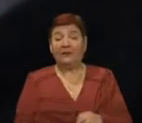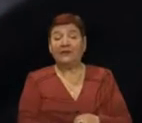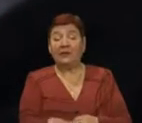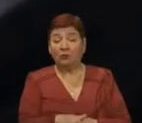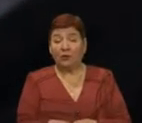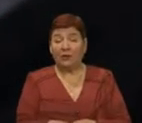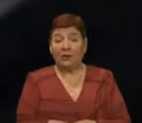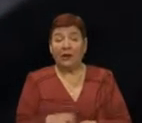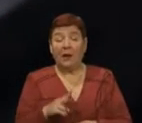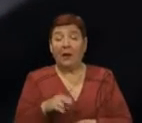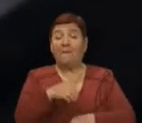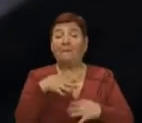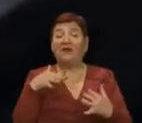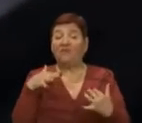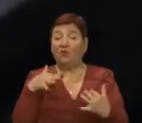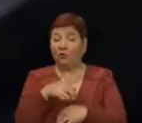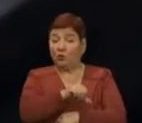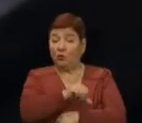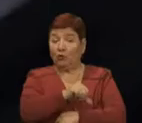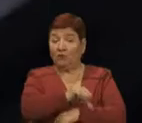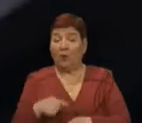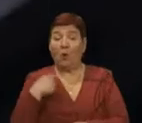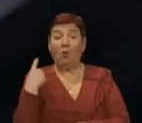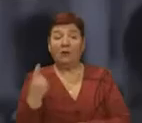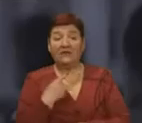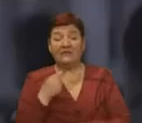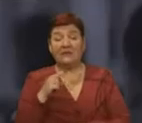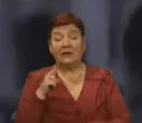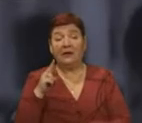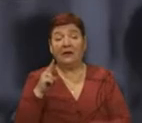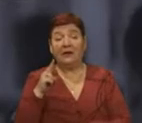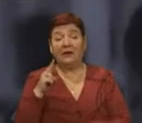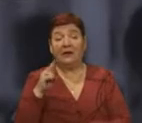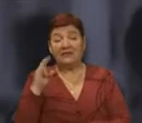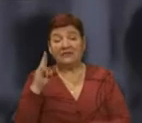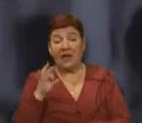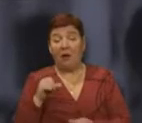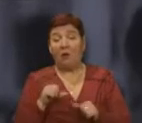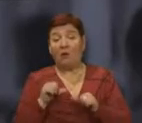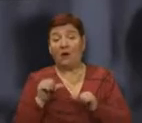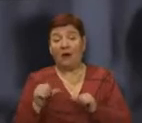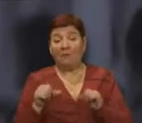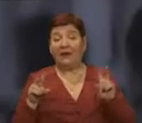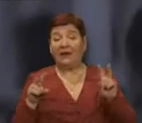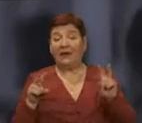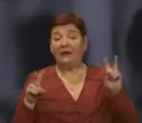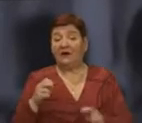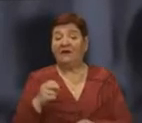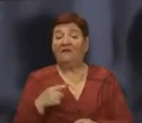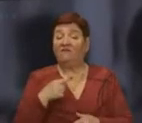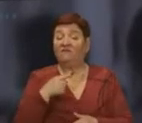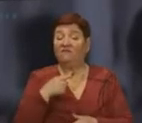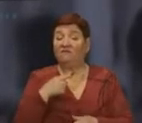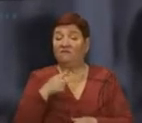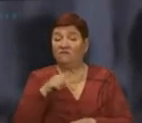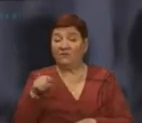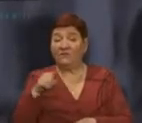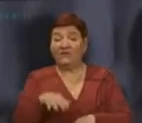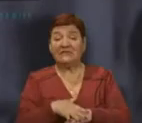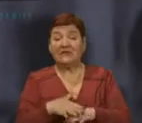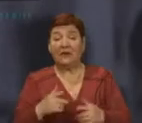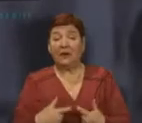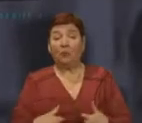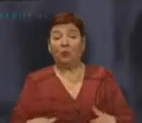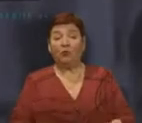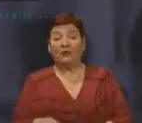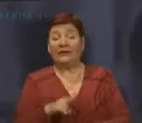це прифронтові області і це окремий тип, ще ми четвертий виділяємо, населені